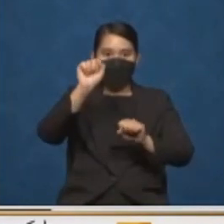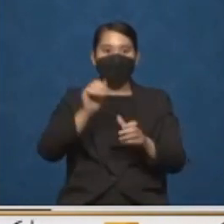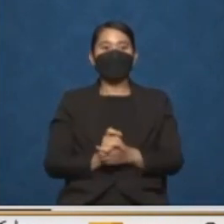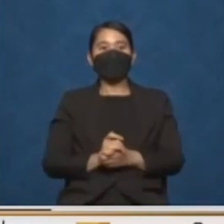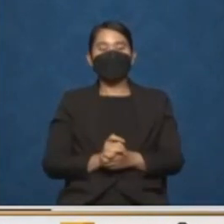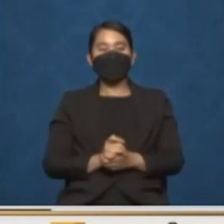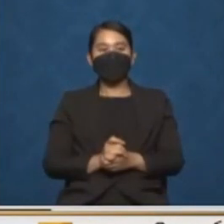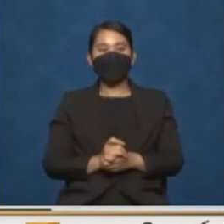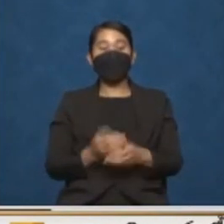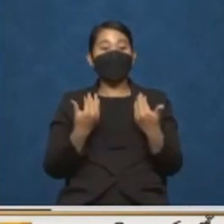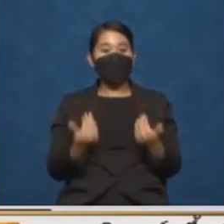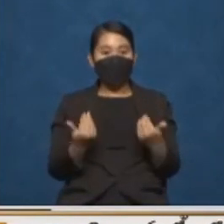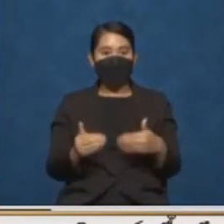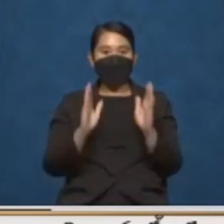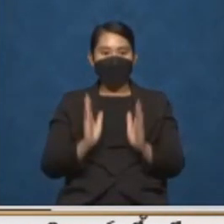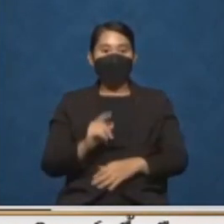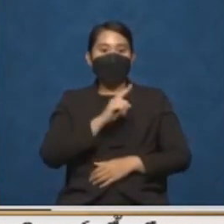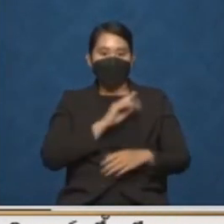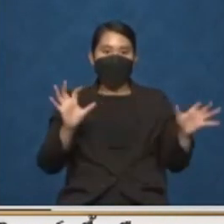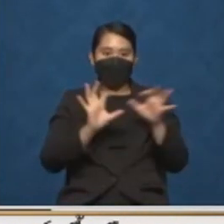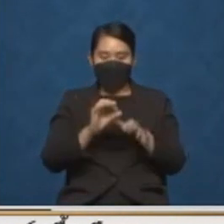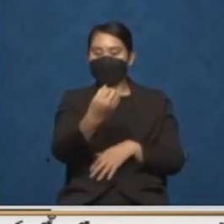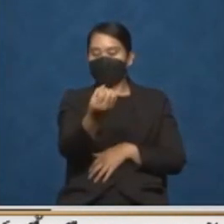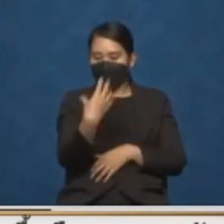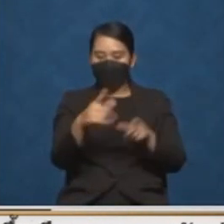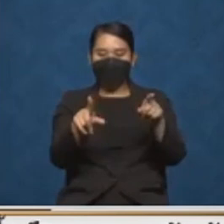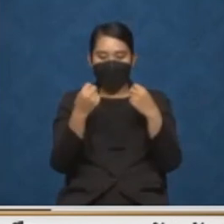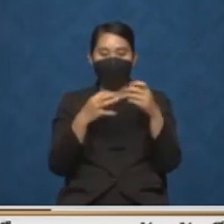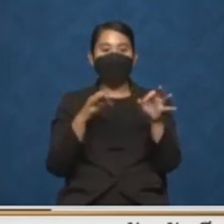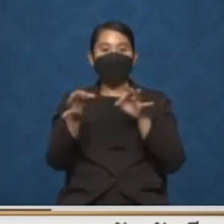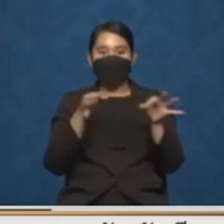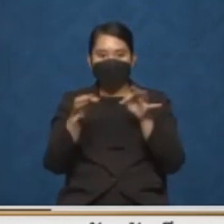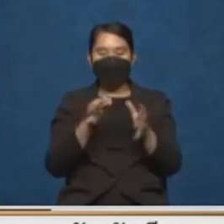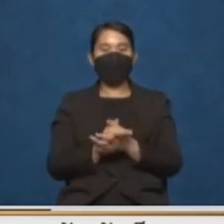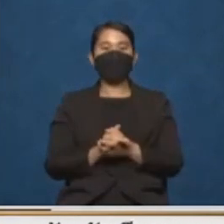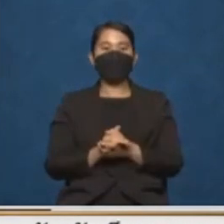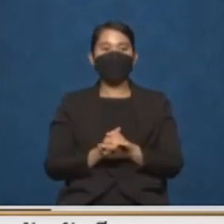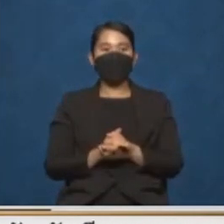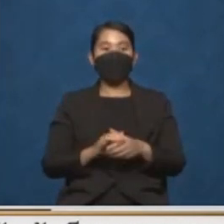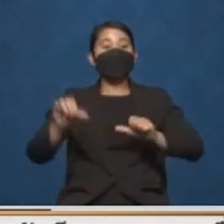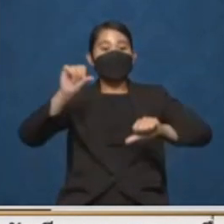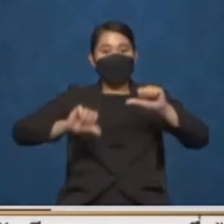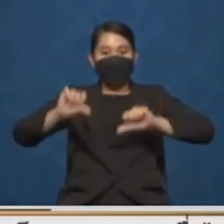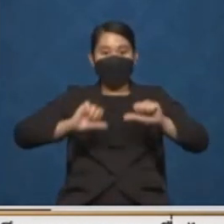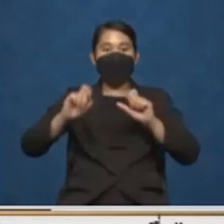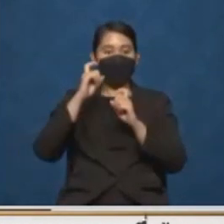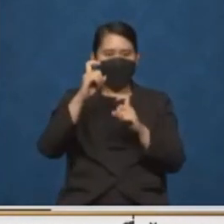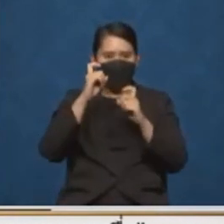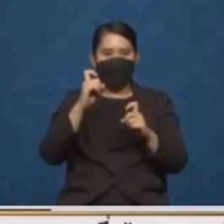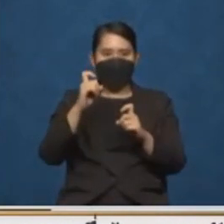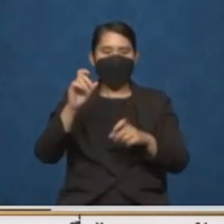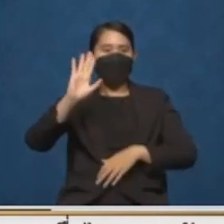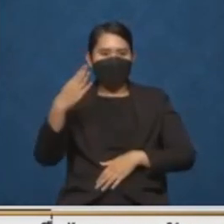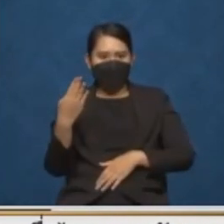ยวผู้เกี่ยวกร้องต่อผมเลยนะครัวาสารทเปนอราลายต่อสุขภาพที่อยู่ในกะธวรมค